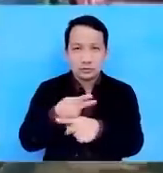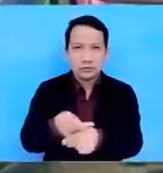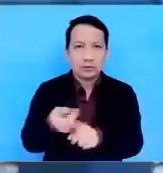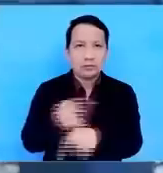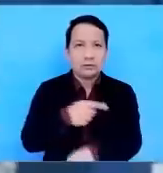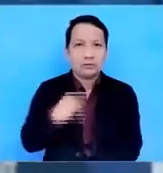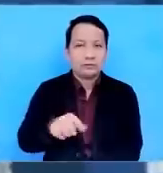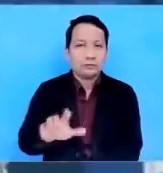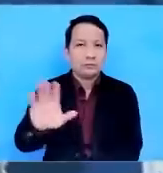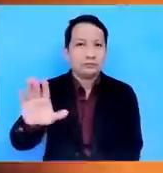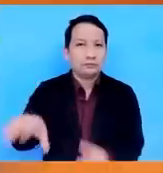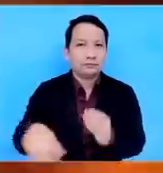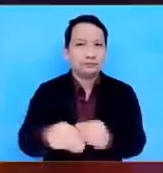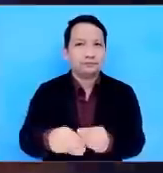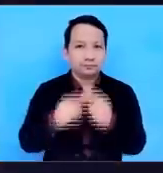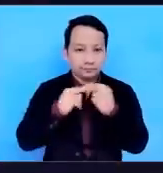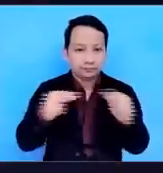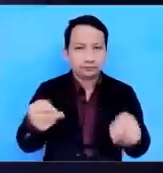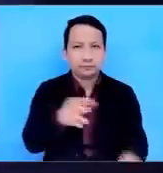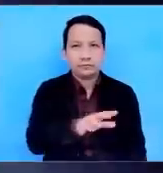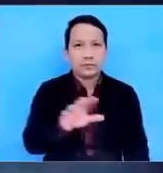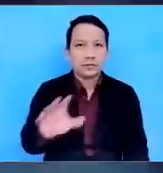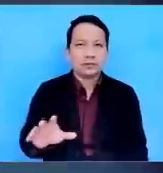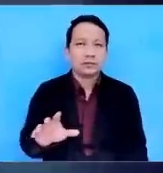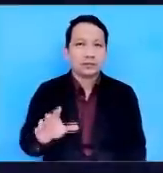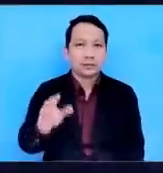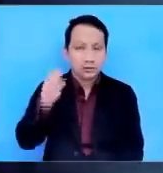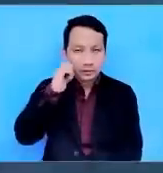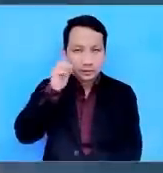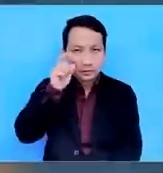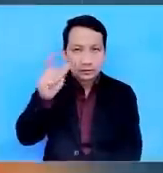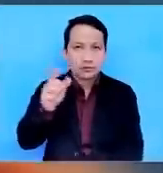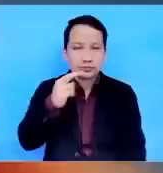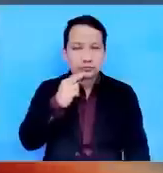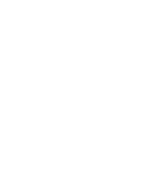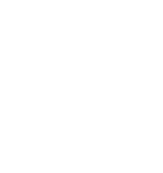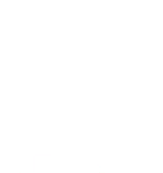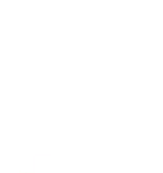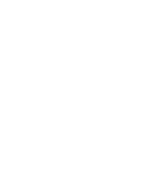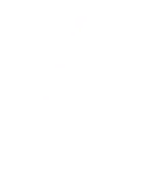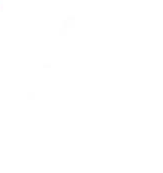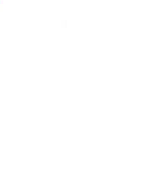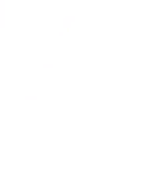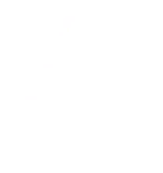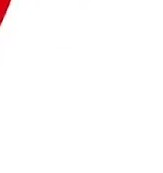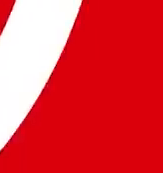sa kanila. Nagbabalita mula sa Frontline, Elaine Fulgencio, News 5.